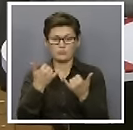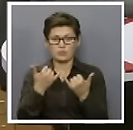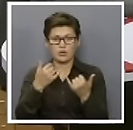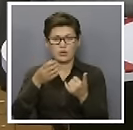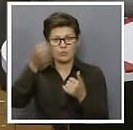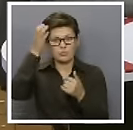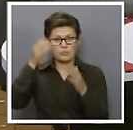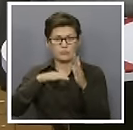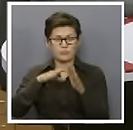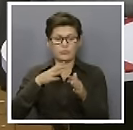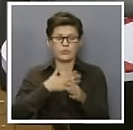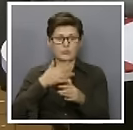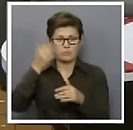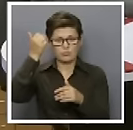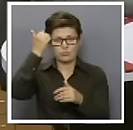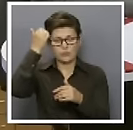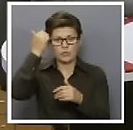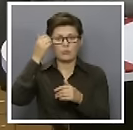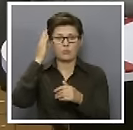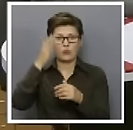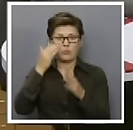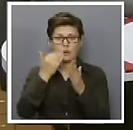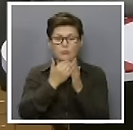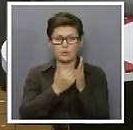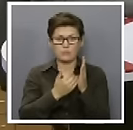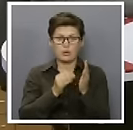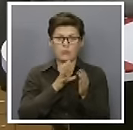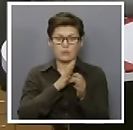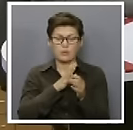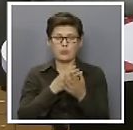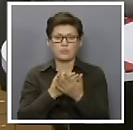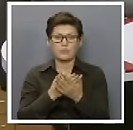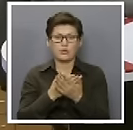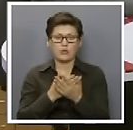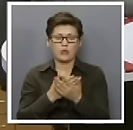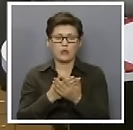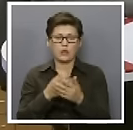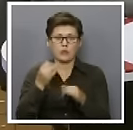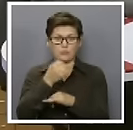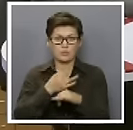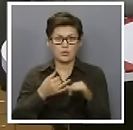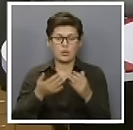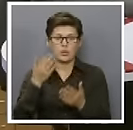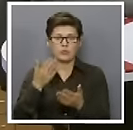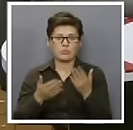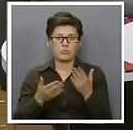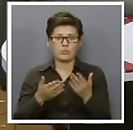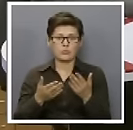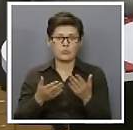өзім Мәскеуде 2 жыл оқып келдім, болашақ бағдарламасы бойынша. Біліктілік арттыру жайында әңгіме қозғайтын болсақ,